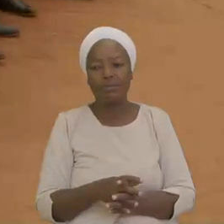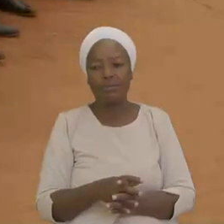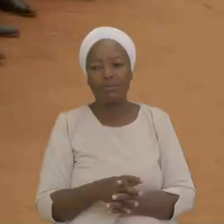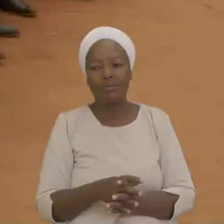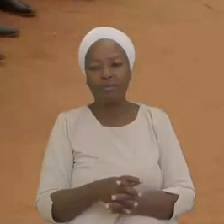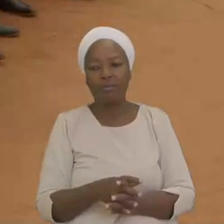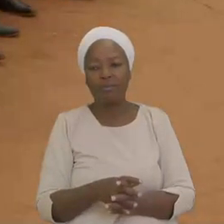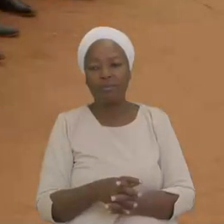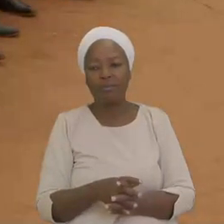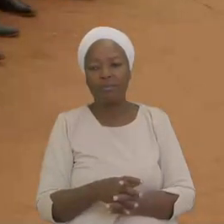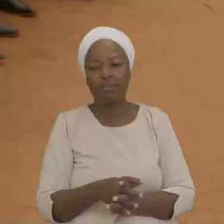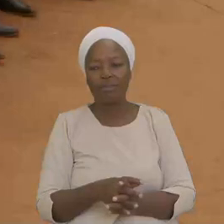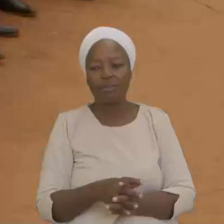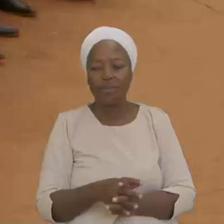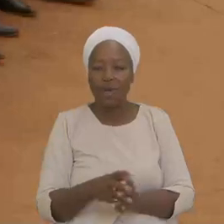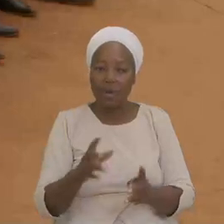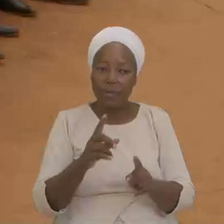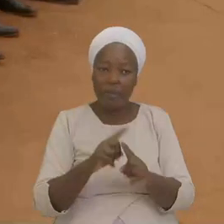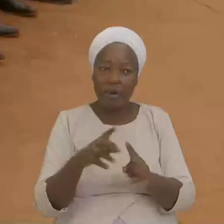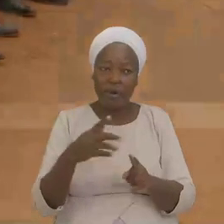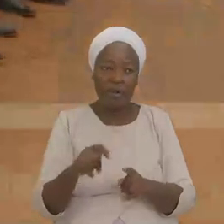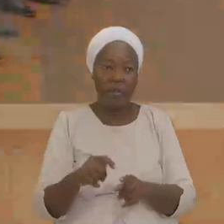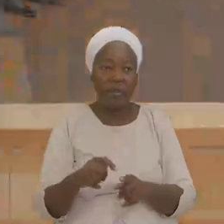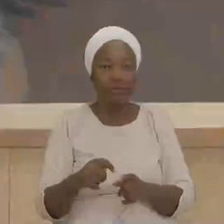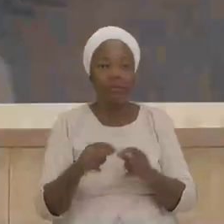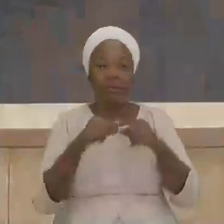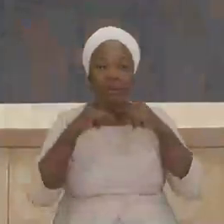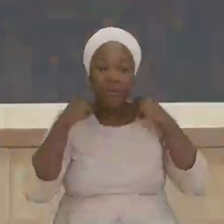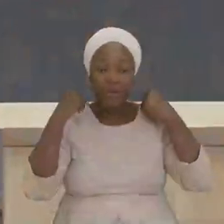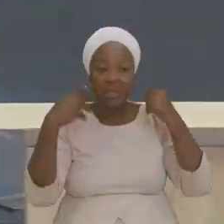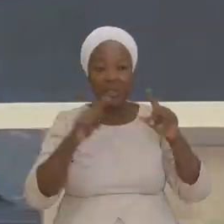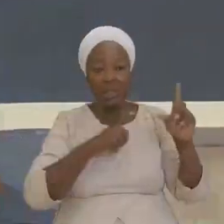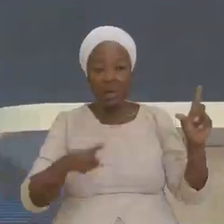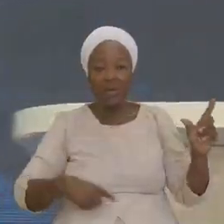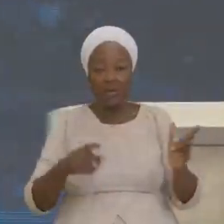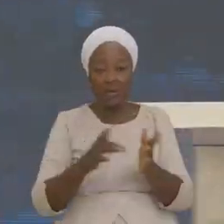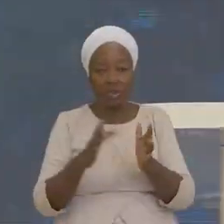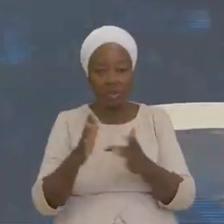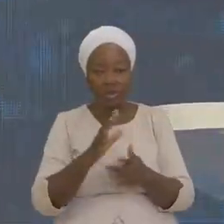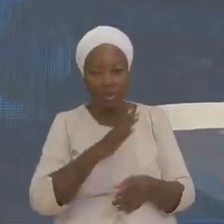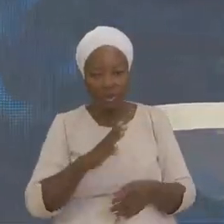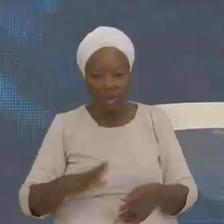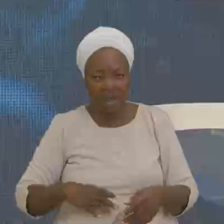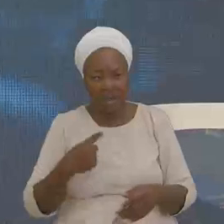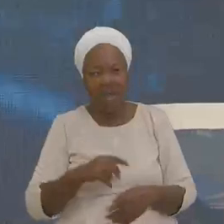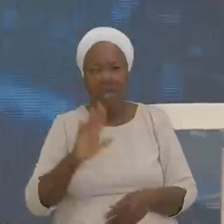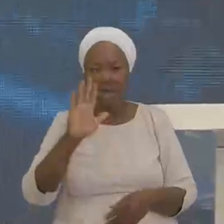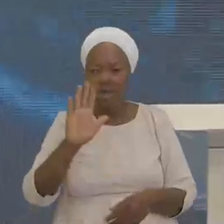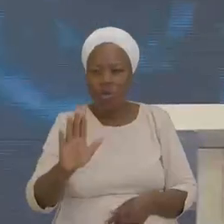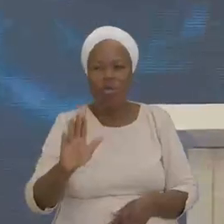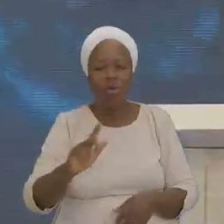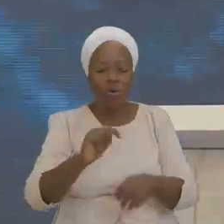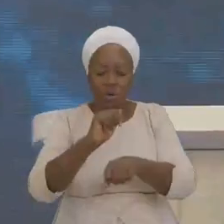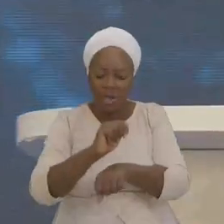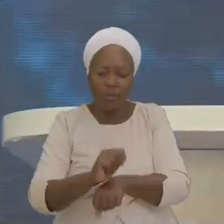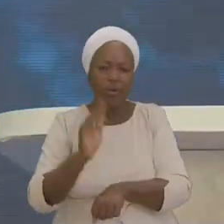inapte pour la prière. Mais le sacrificateur Jésus-Christ,